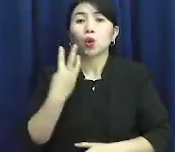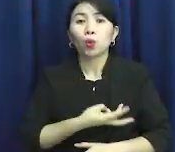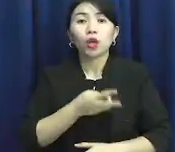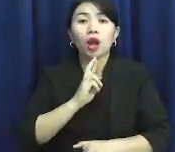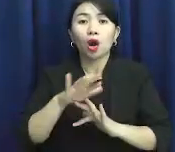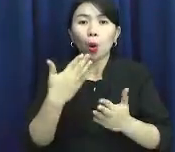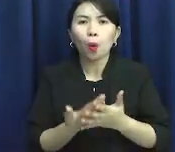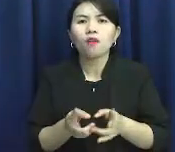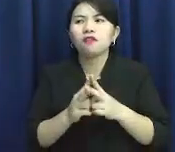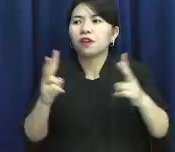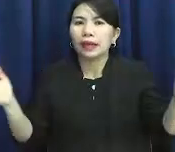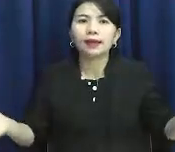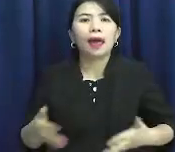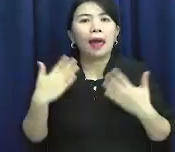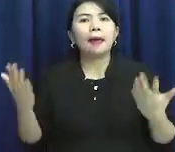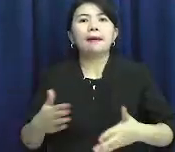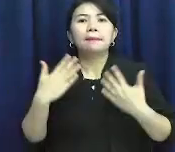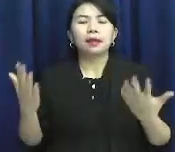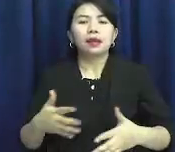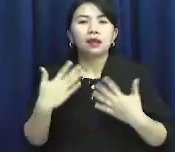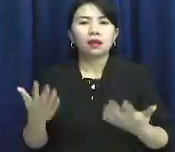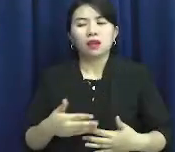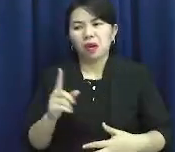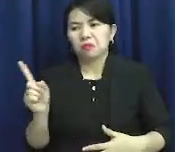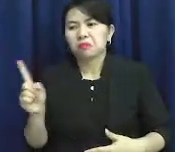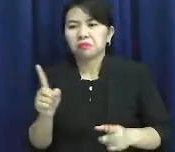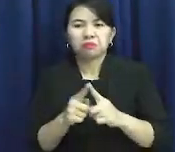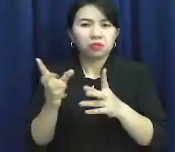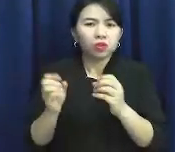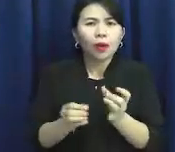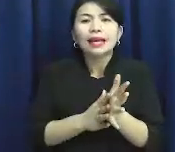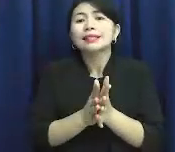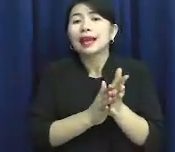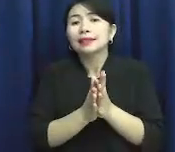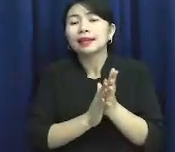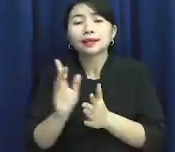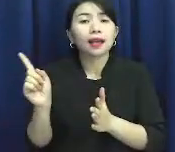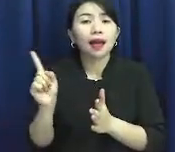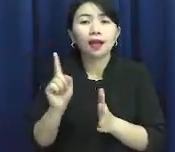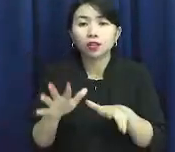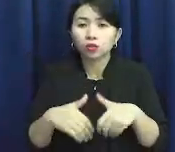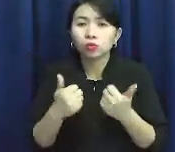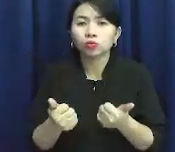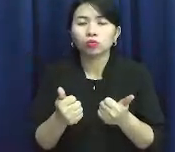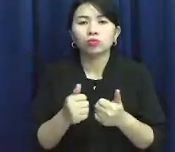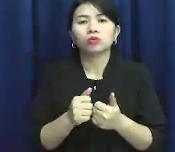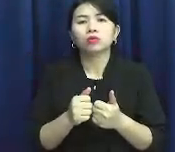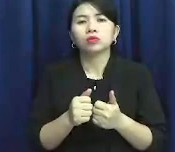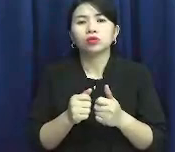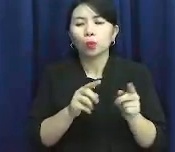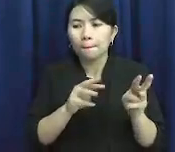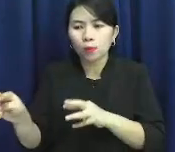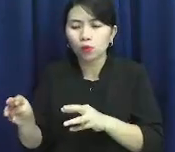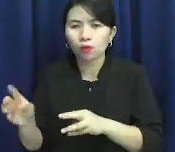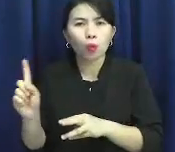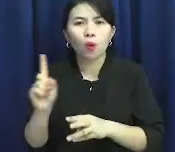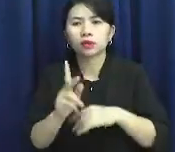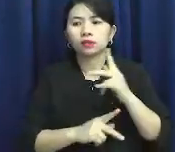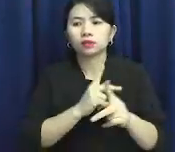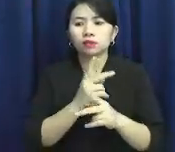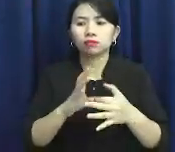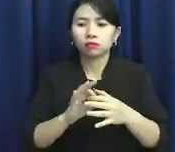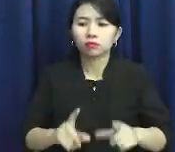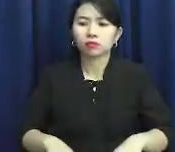na-overwhelm. You see, tungong papaano kung anong gagawin, anong ikikilos, anong ipapamuhay, ano yung gusto niyang